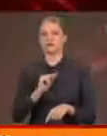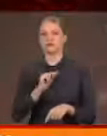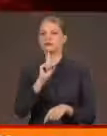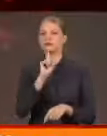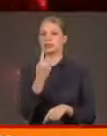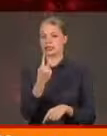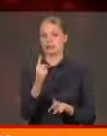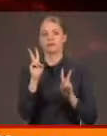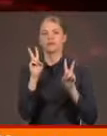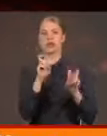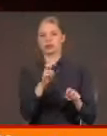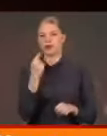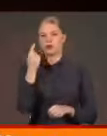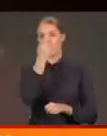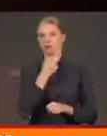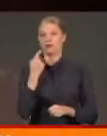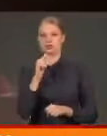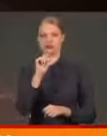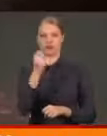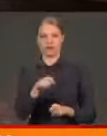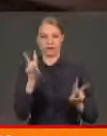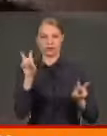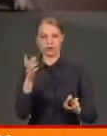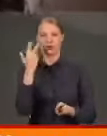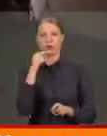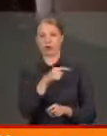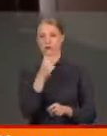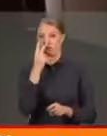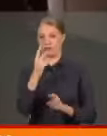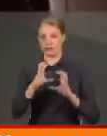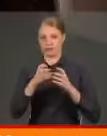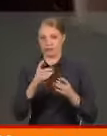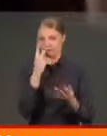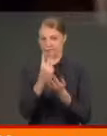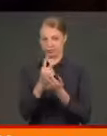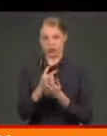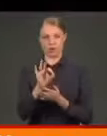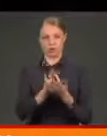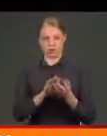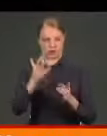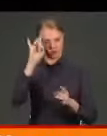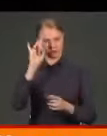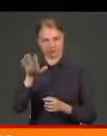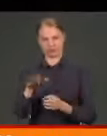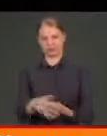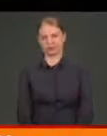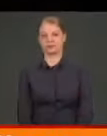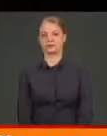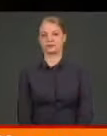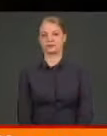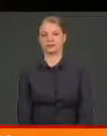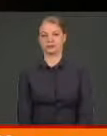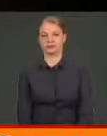рік. Назвали її «Обличчя війни». І коли вона побачила світ, одразу стала сенсацією.